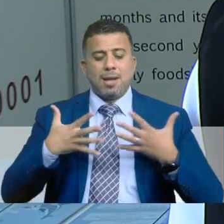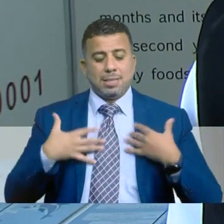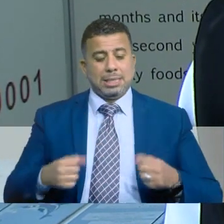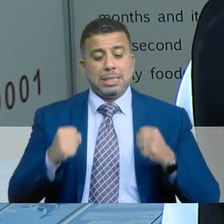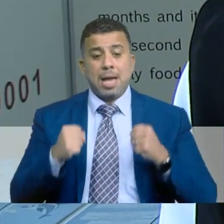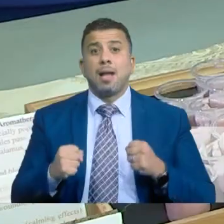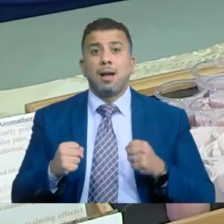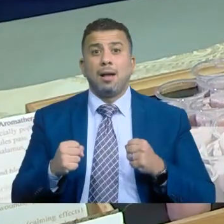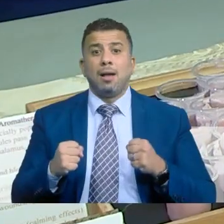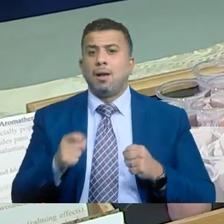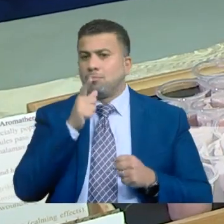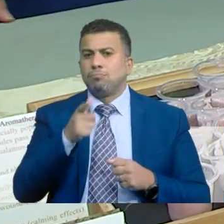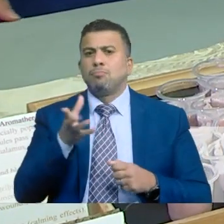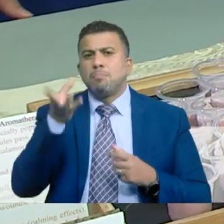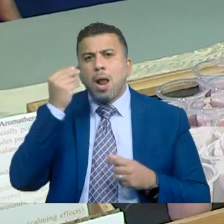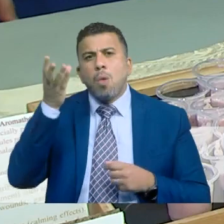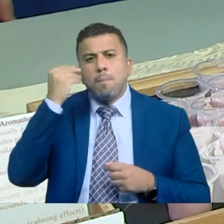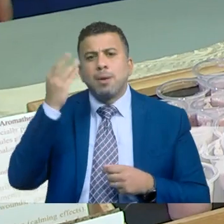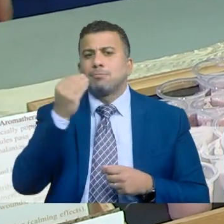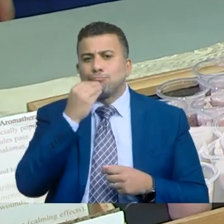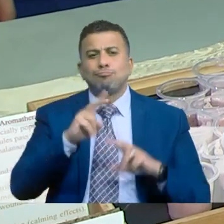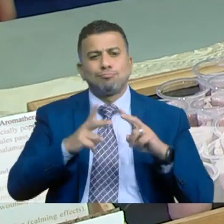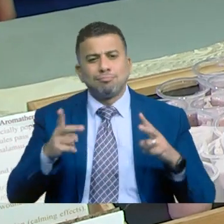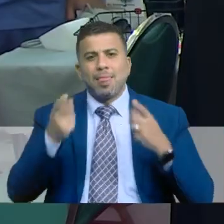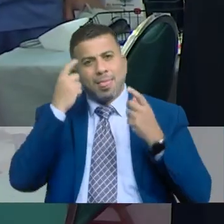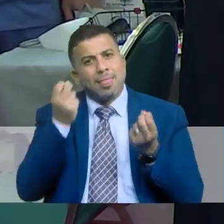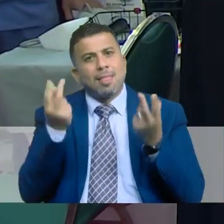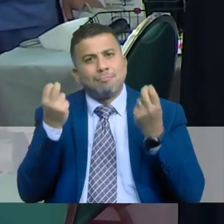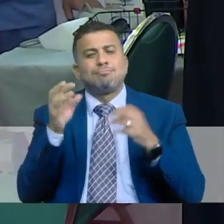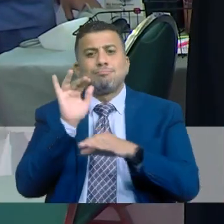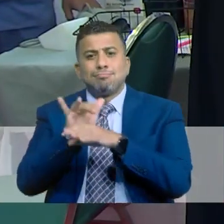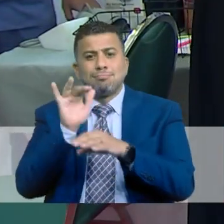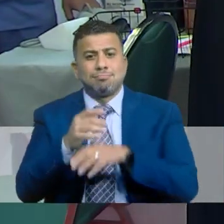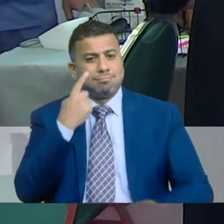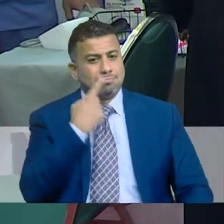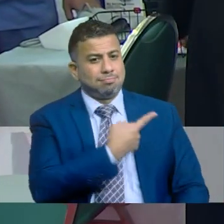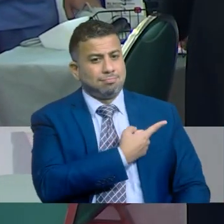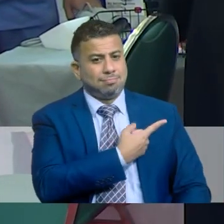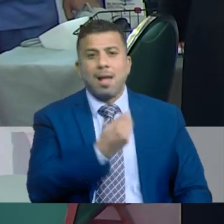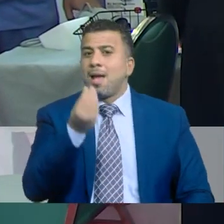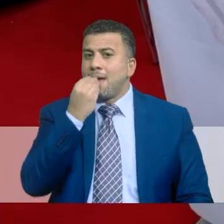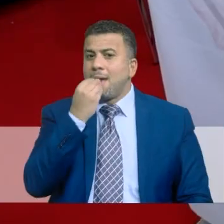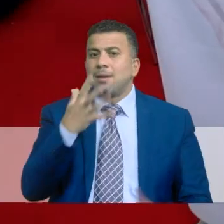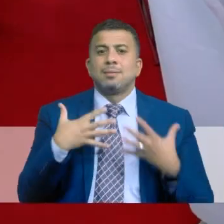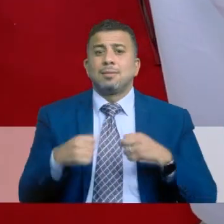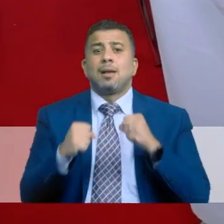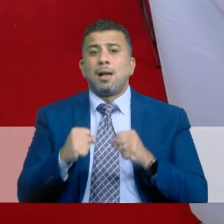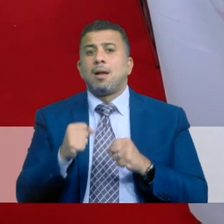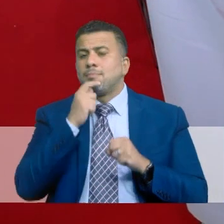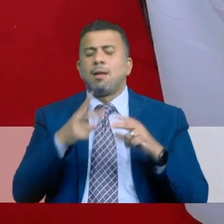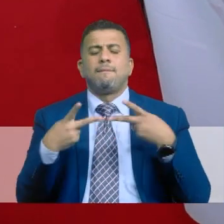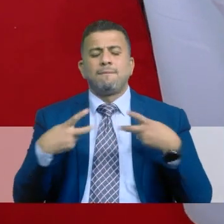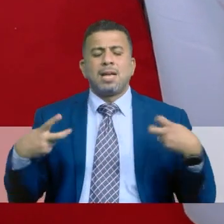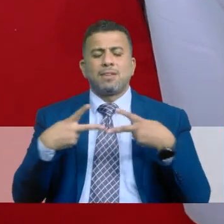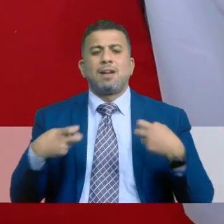الصحية من خلال تقديم المعلومات التوعوية والتثقيفية في مجالات التغذية الصحيحة وعمل